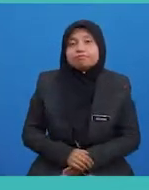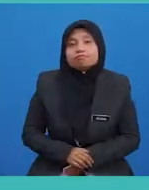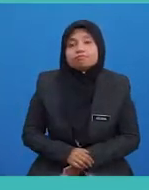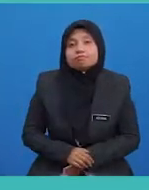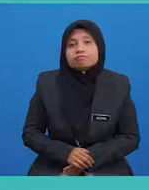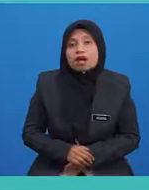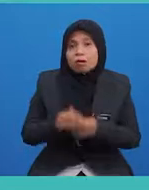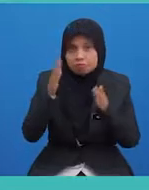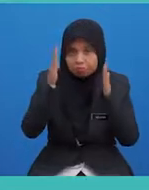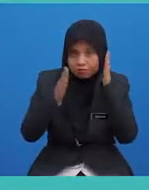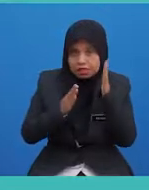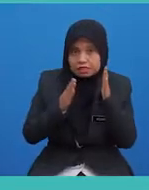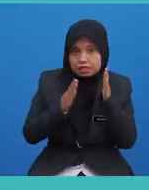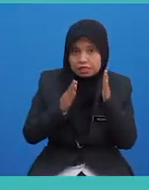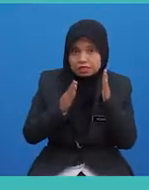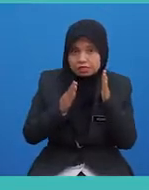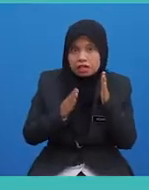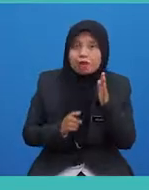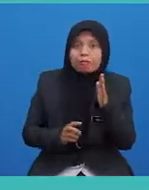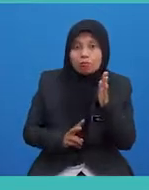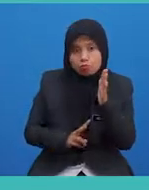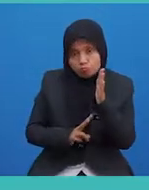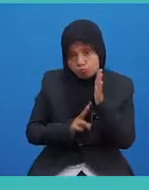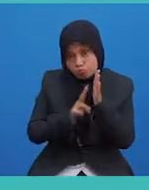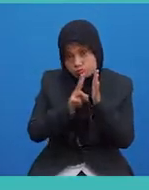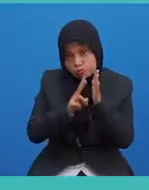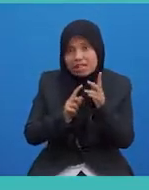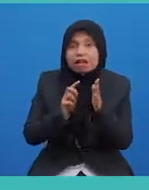Bagus. Malaysia mengalami pola meningkat.